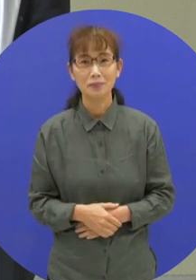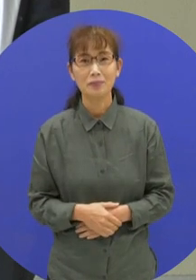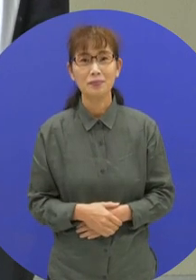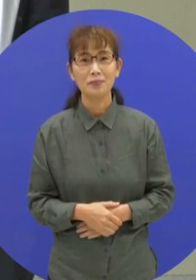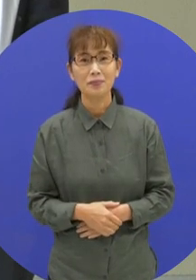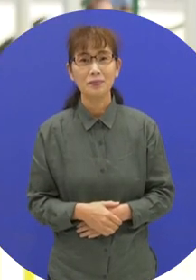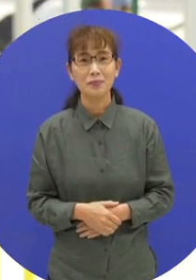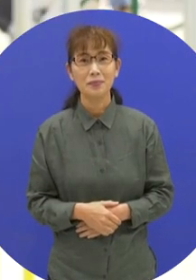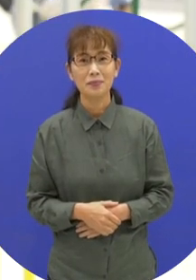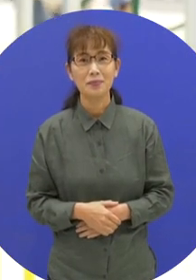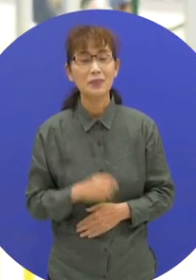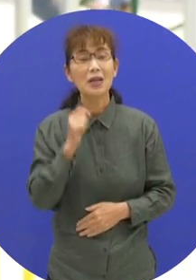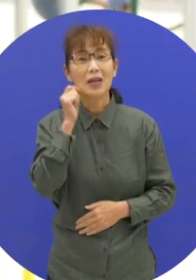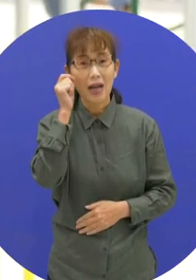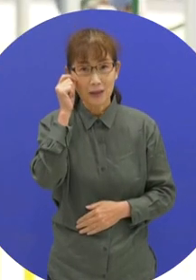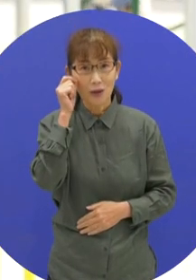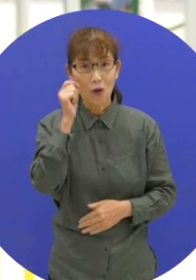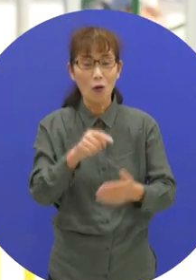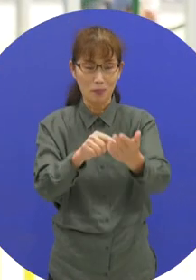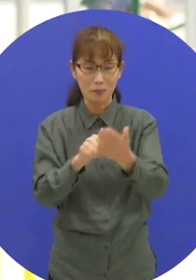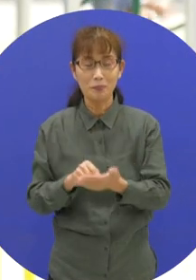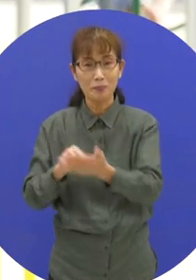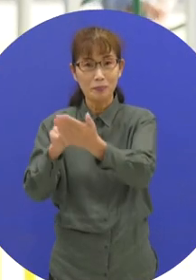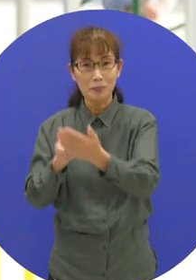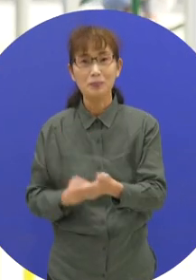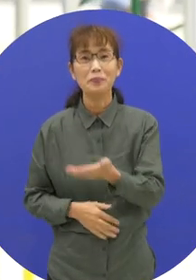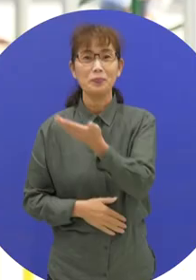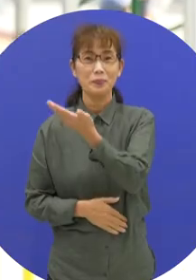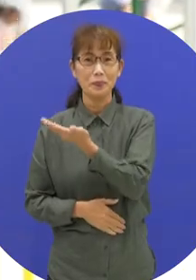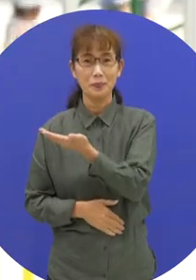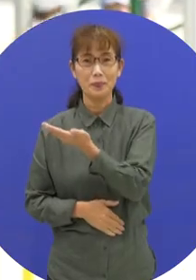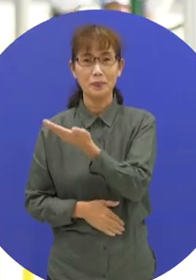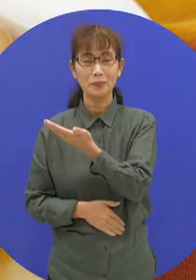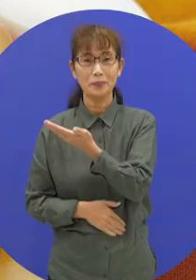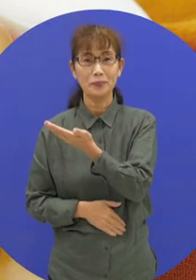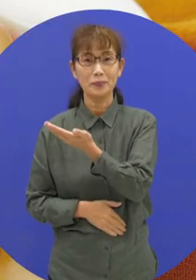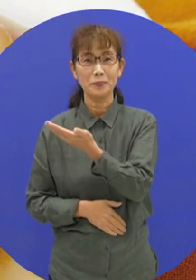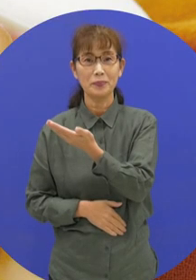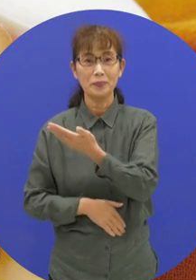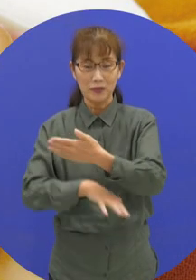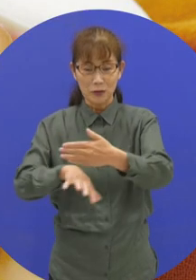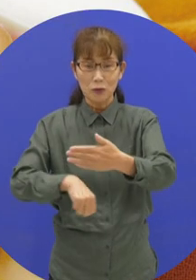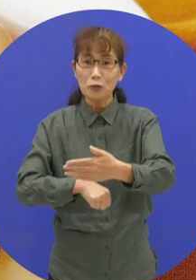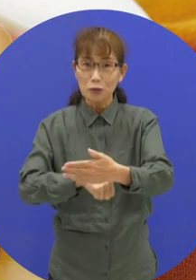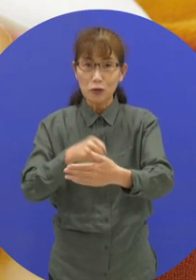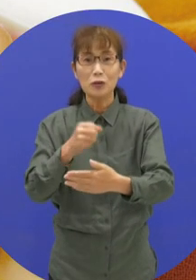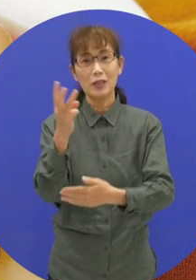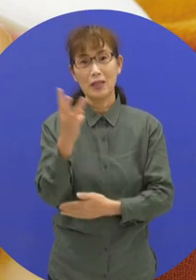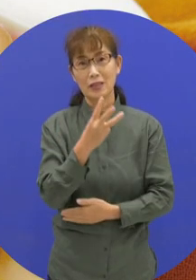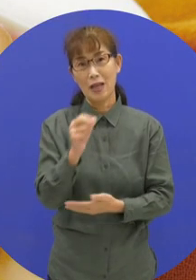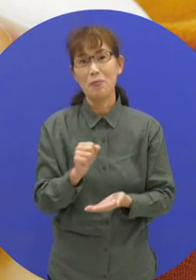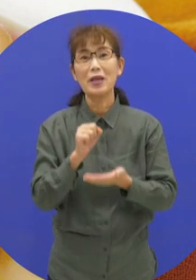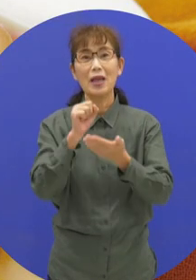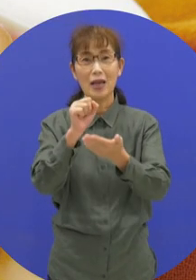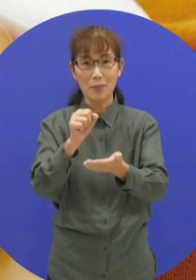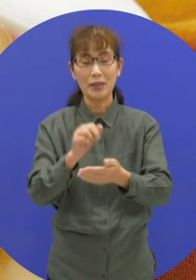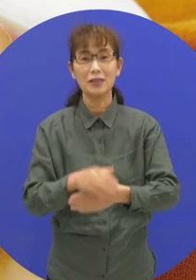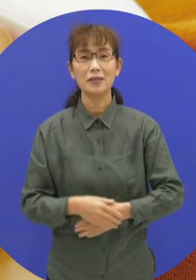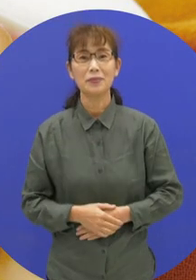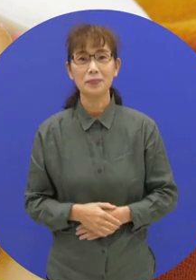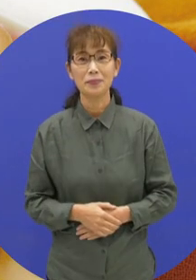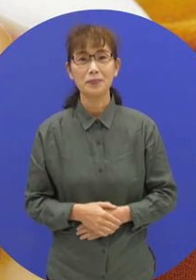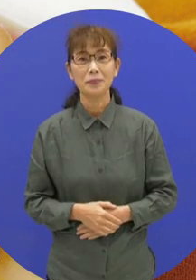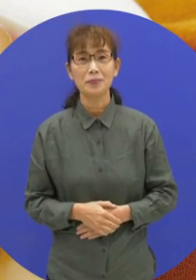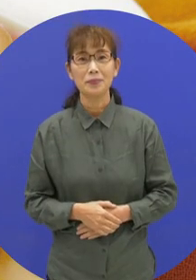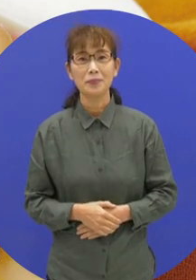か？ 番組の感想を送っていただいた方の中から長崎ちゃんぽん皿うどんセットを抽選で3名様に差